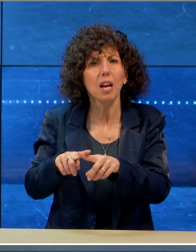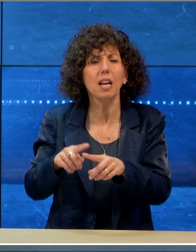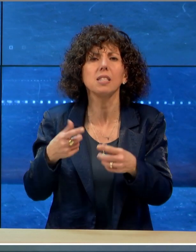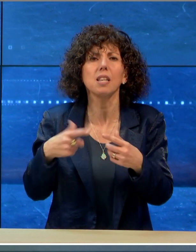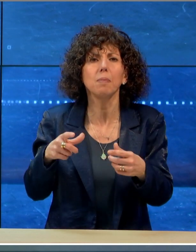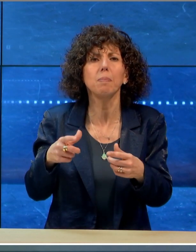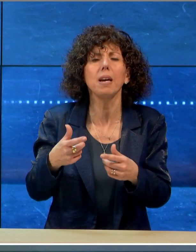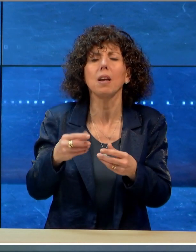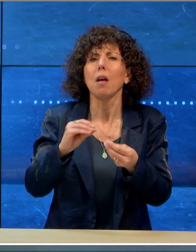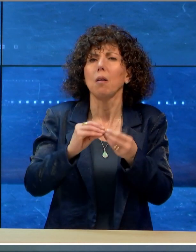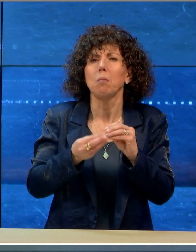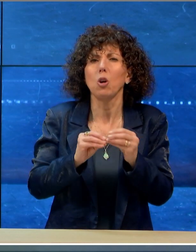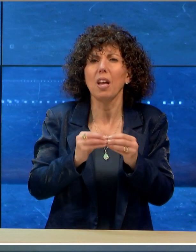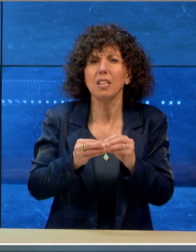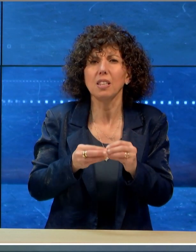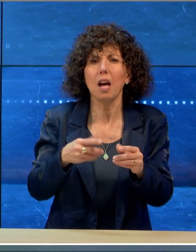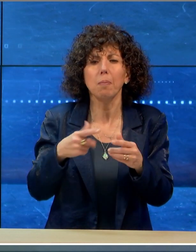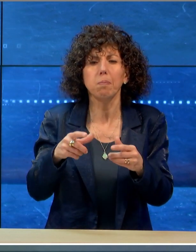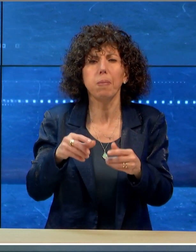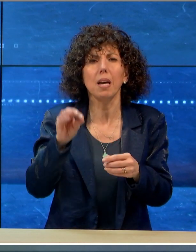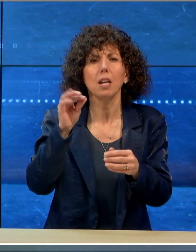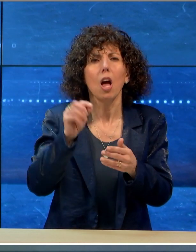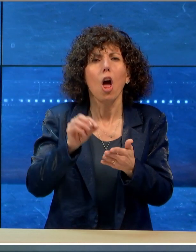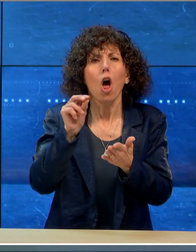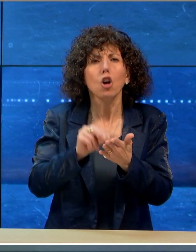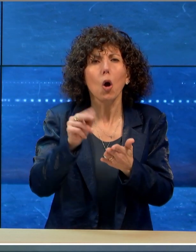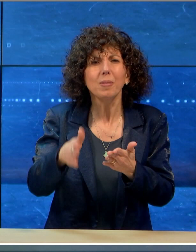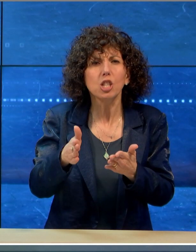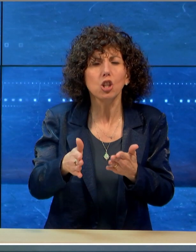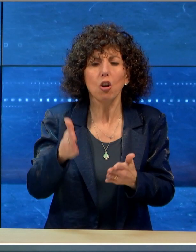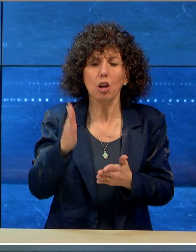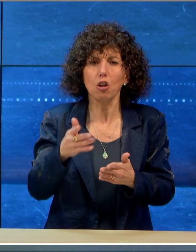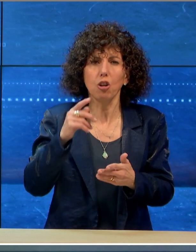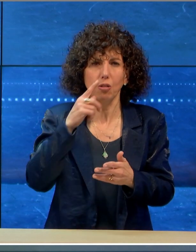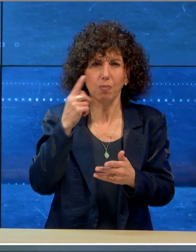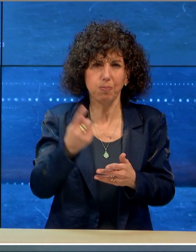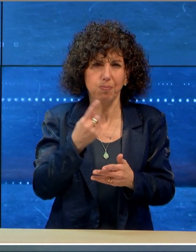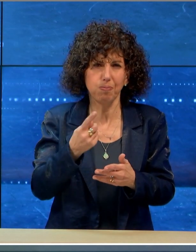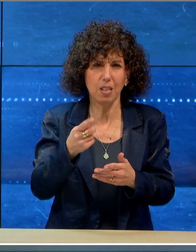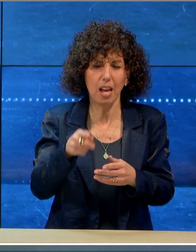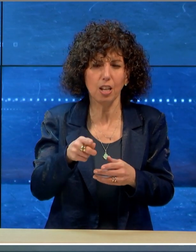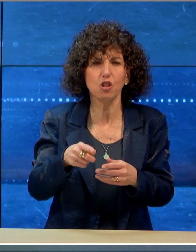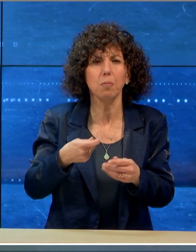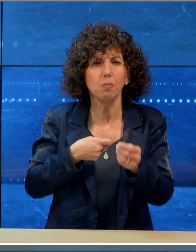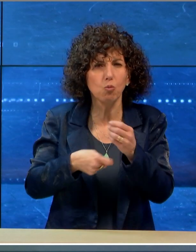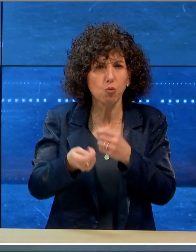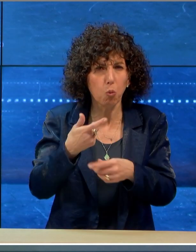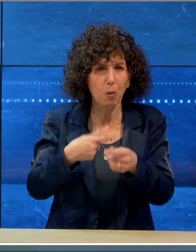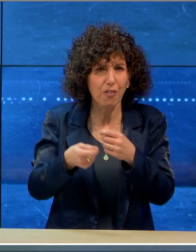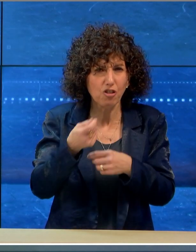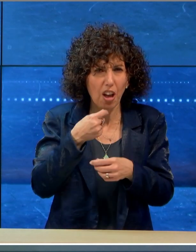allarmanti modalità di commissione delle condotte illecite in materia di